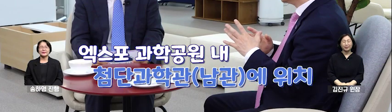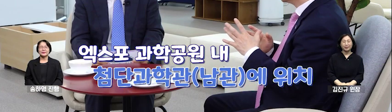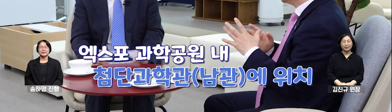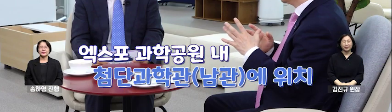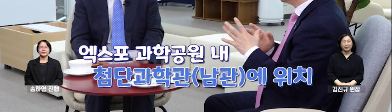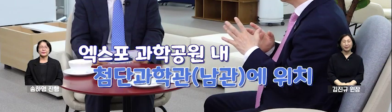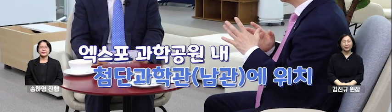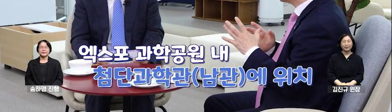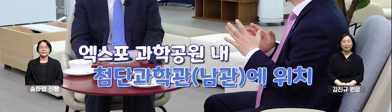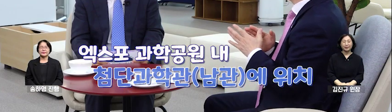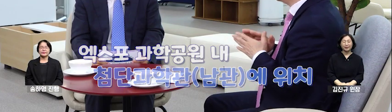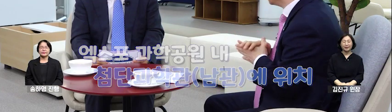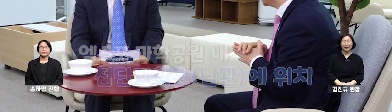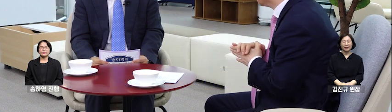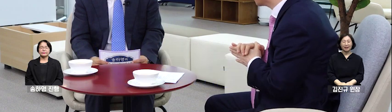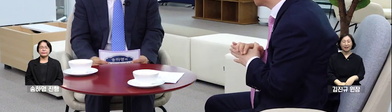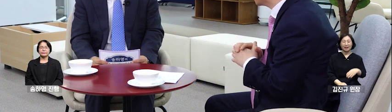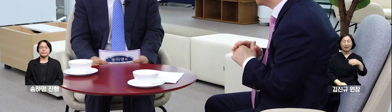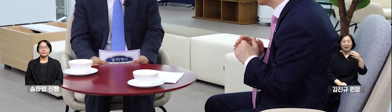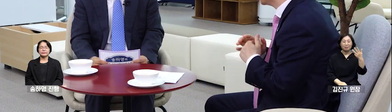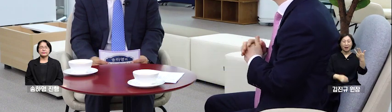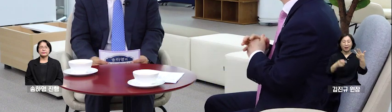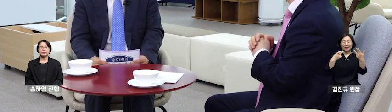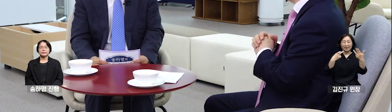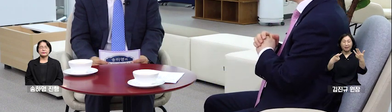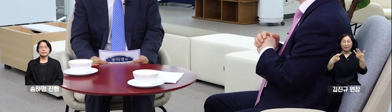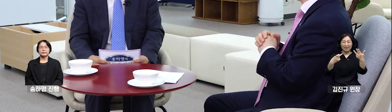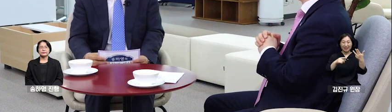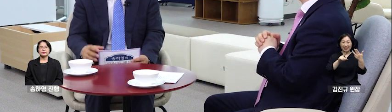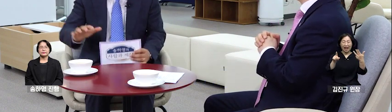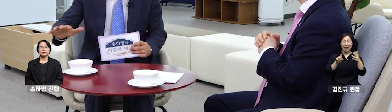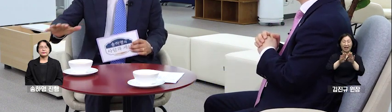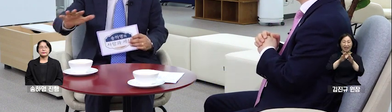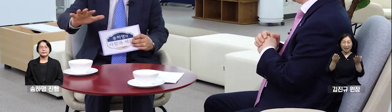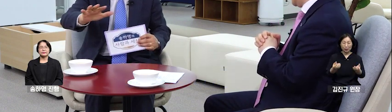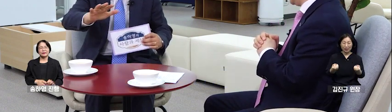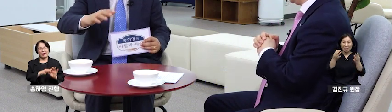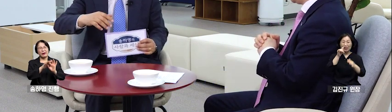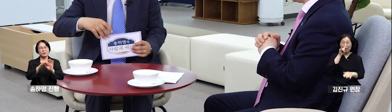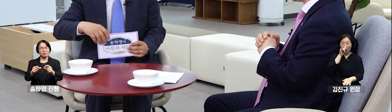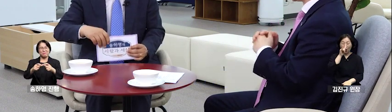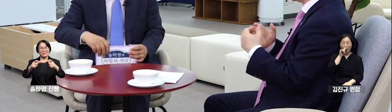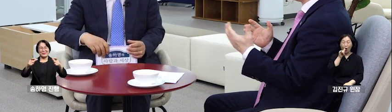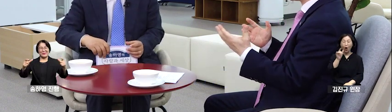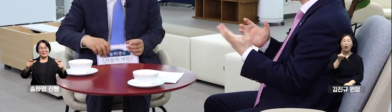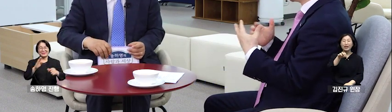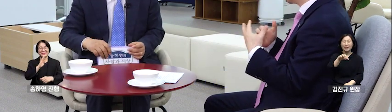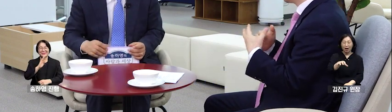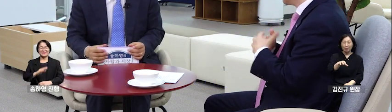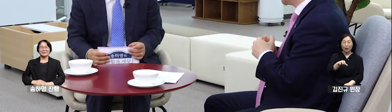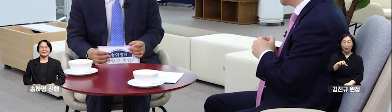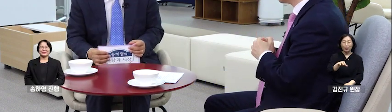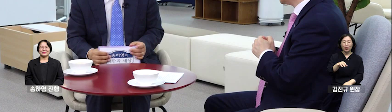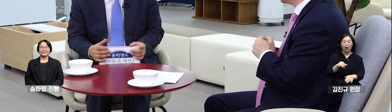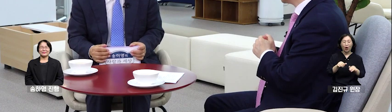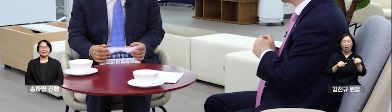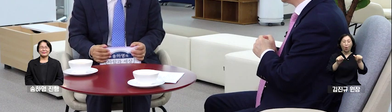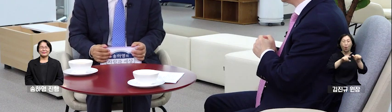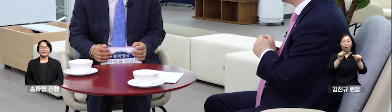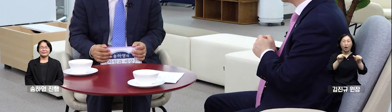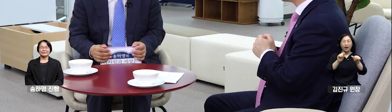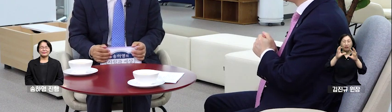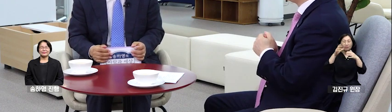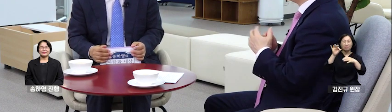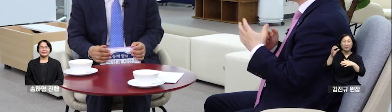이제 오는 12일 날 저희가 또 하나 개소식 예성은 계속될 템은 헌사 하려 요 작은 5일 딸의 저희가 이제 구피 사업을